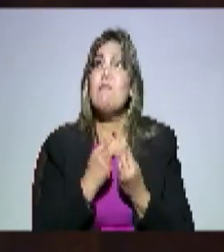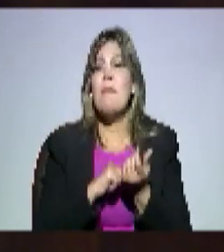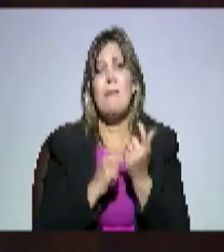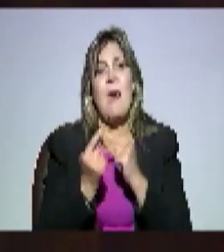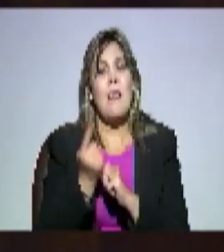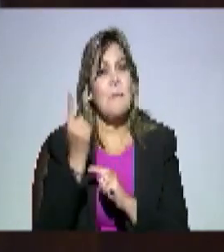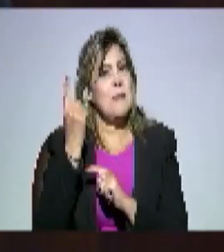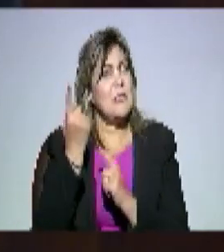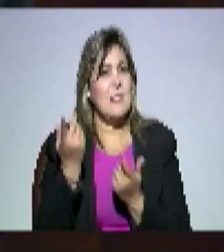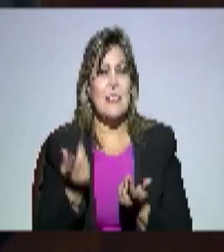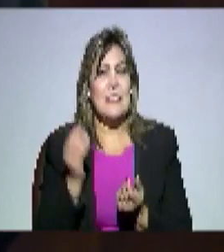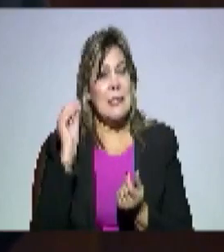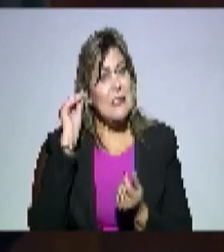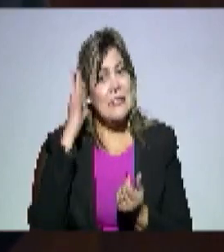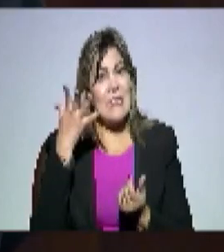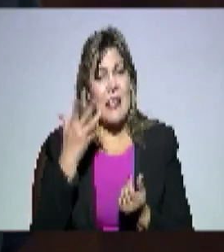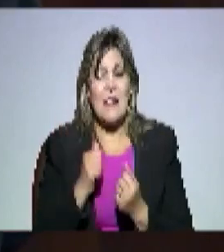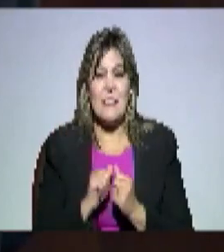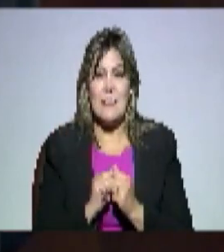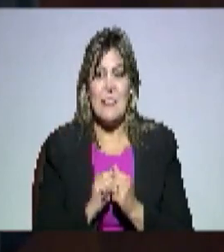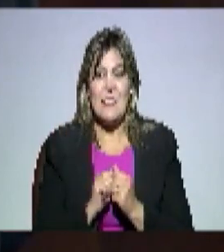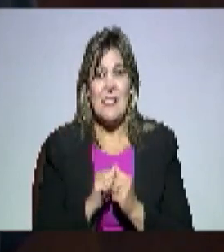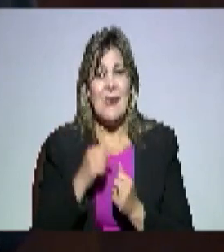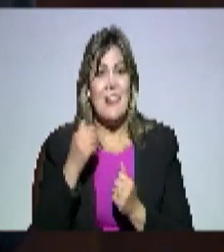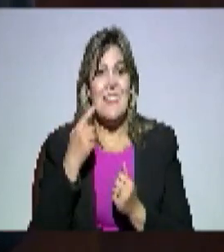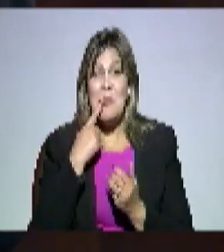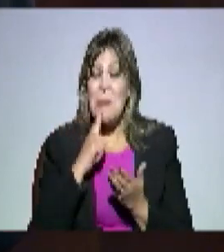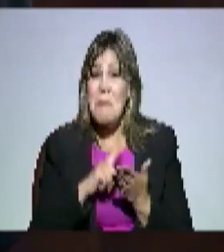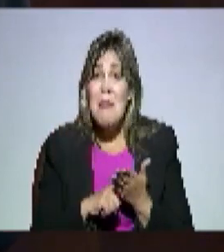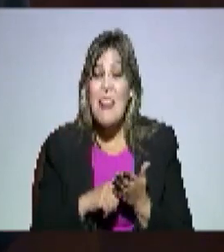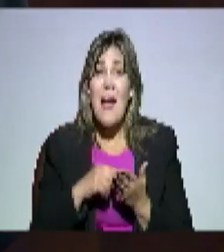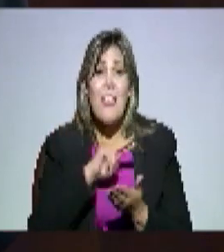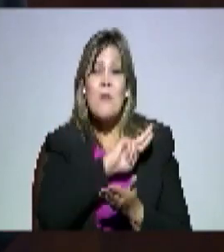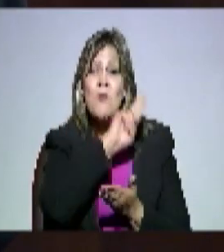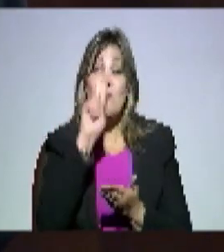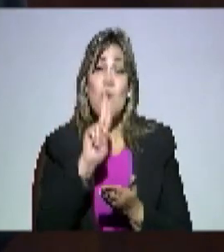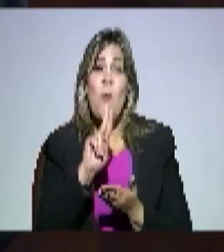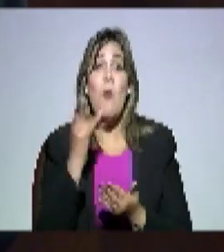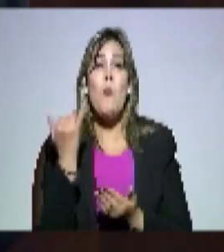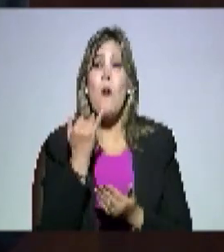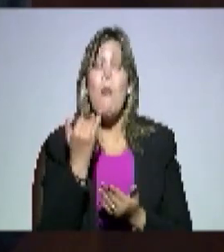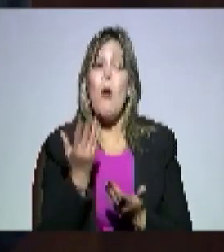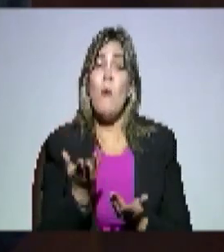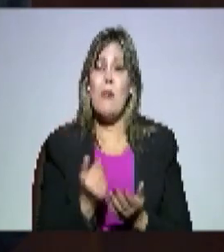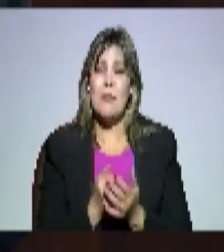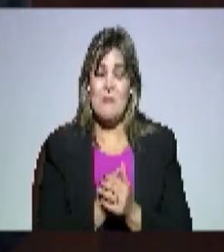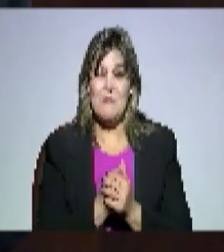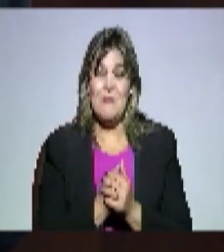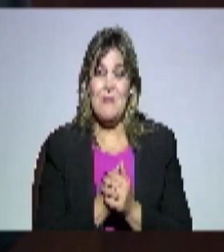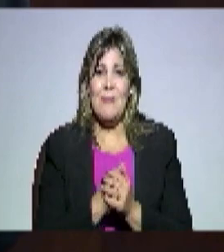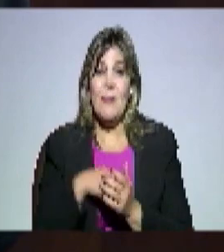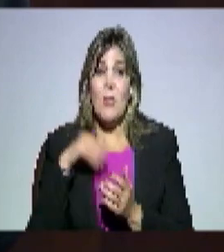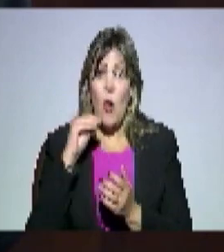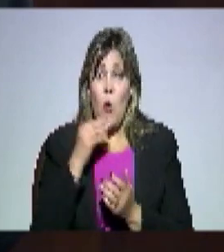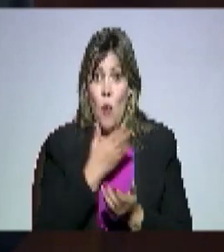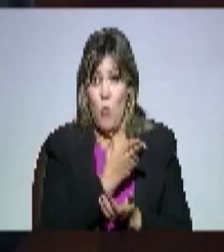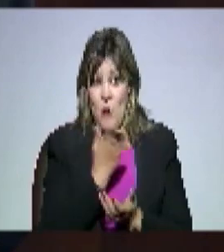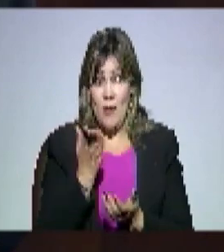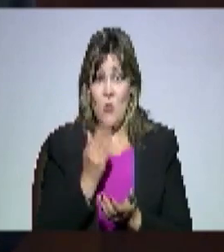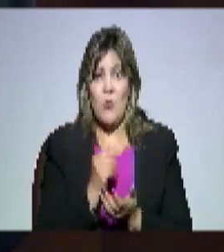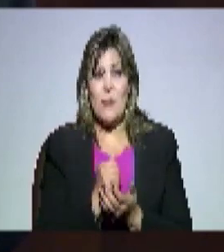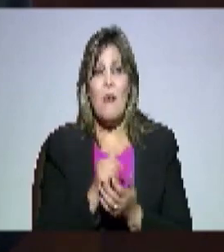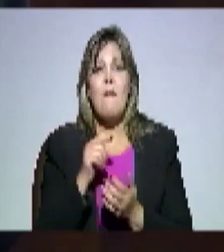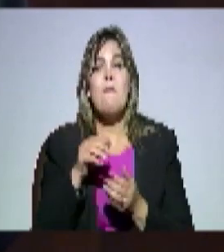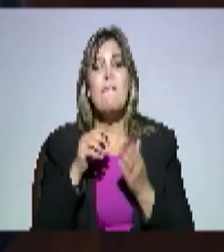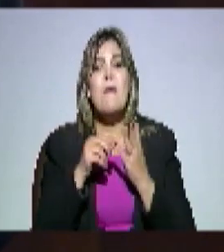اعيش حياه التقوى مع المسيح الحقيقه السؤال ده مهم وا اقوله لحضراتكم كده